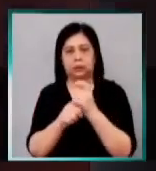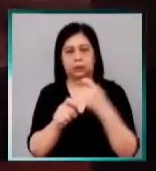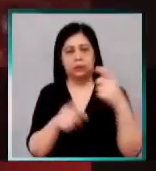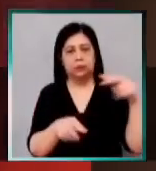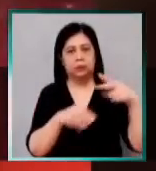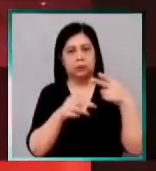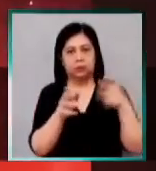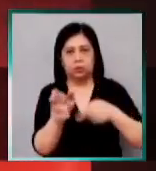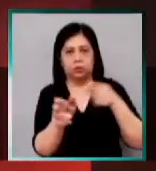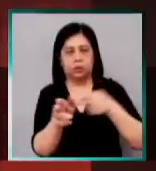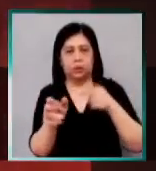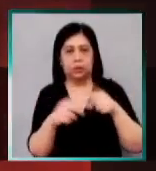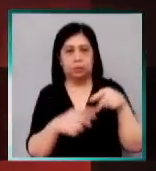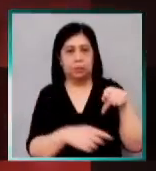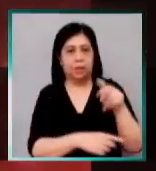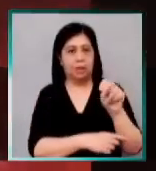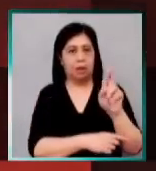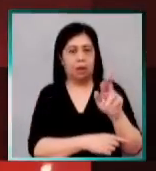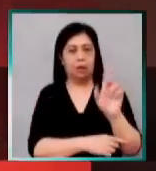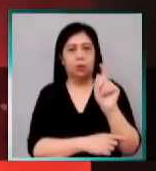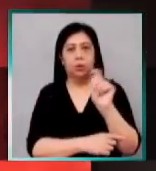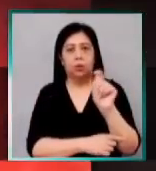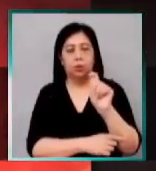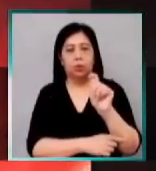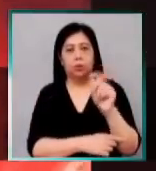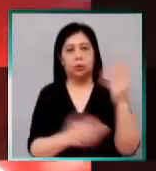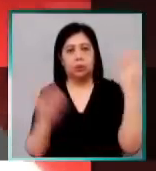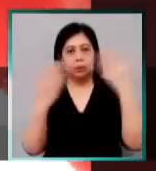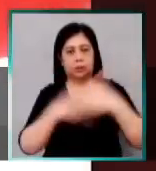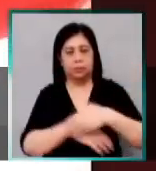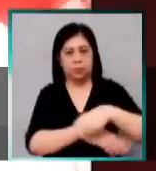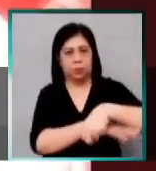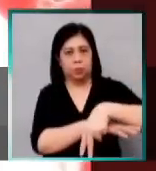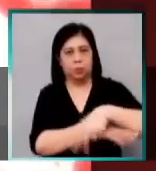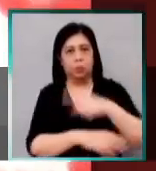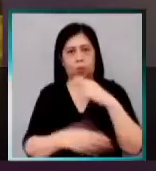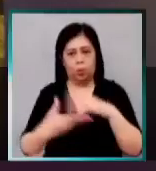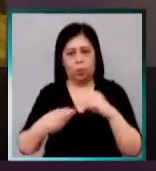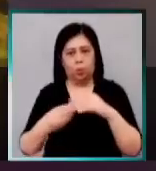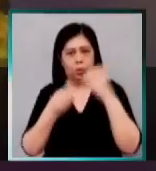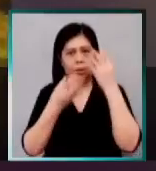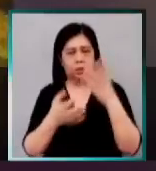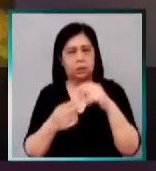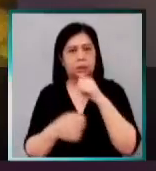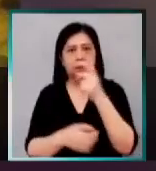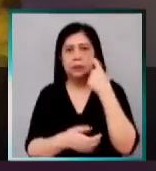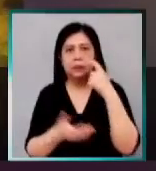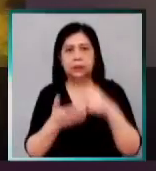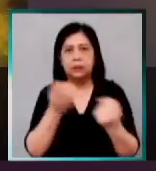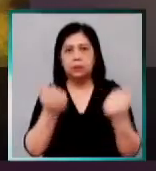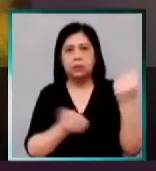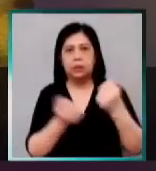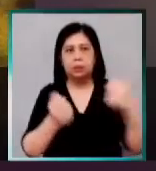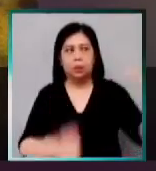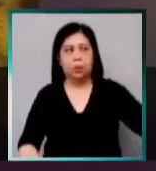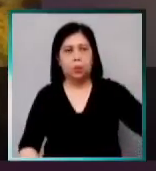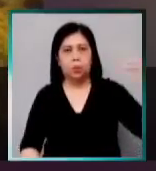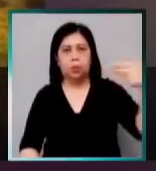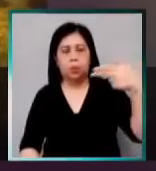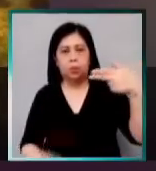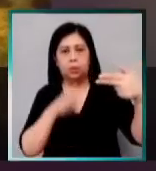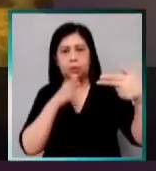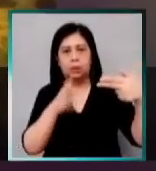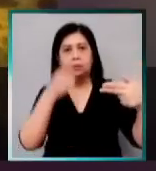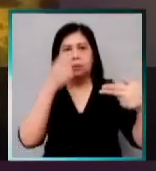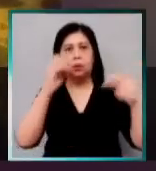Railways, Martes ng hating gabi. Kwento ng isa sa mga pasahero, hindi napansin ng driver ang paparating na tren dahil wala